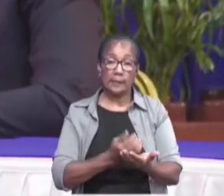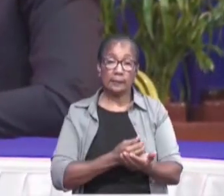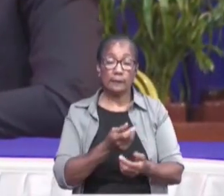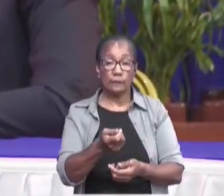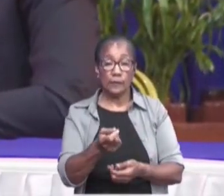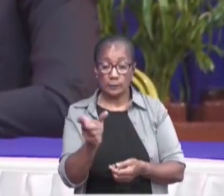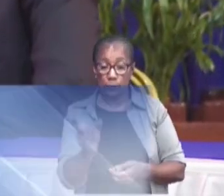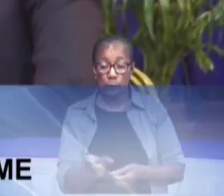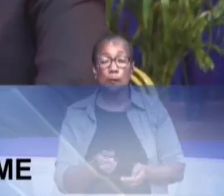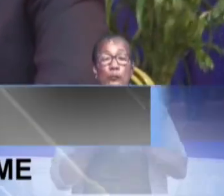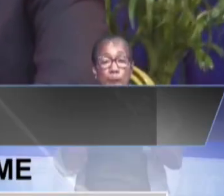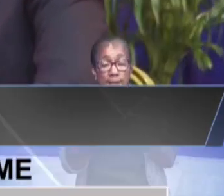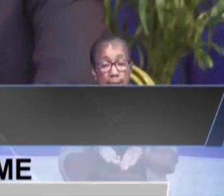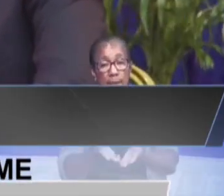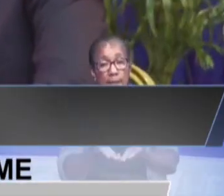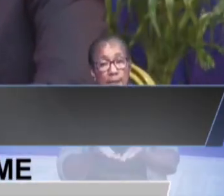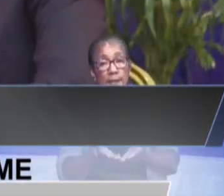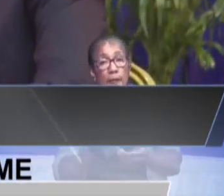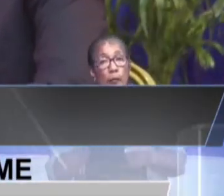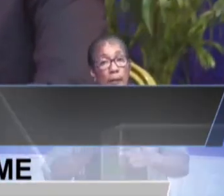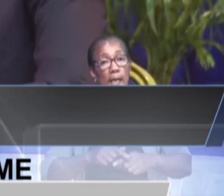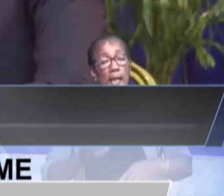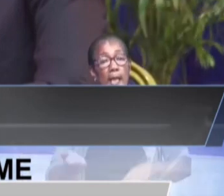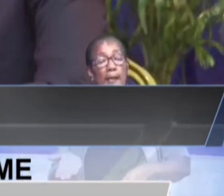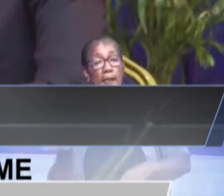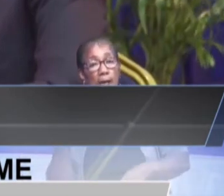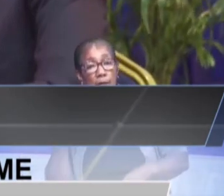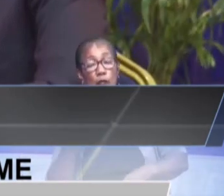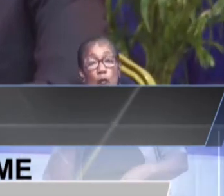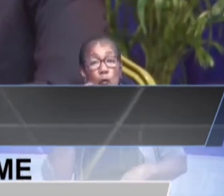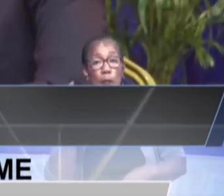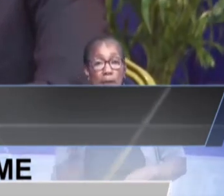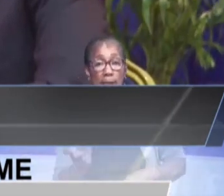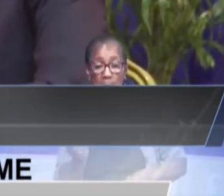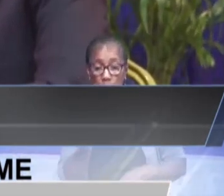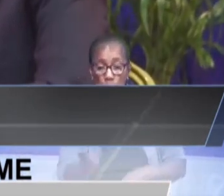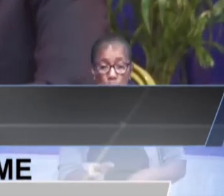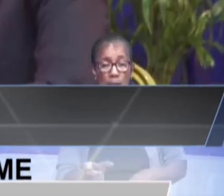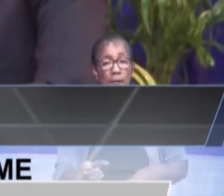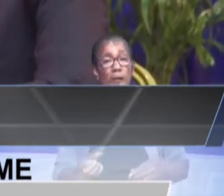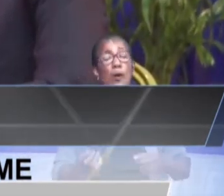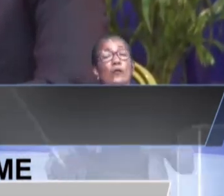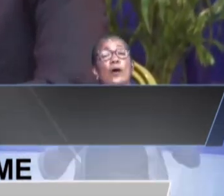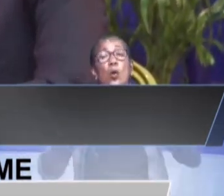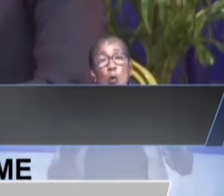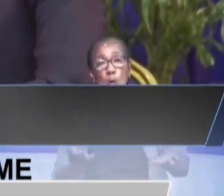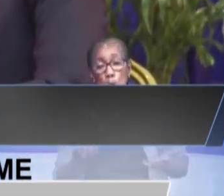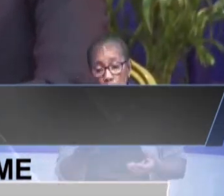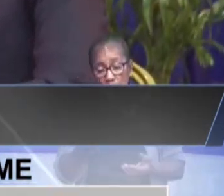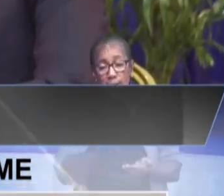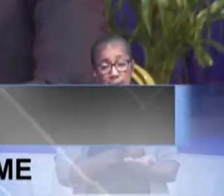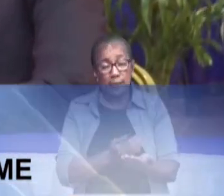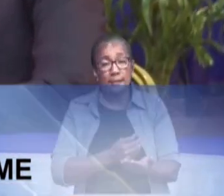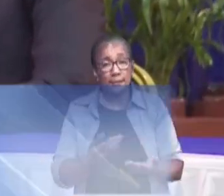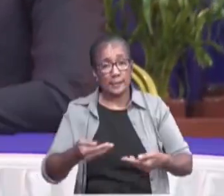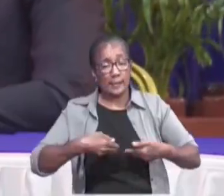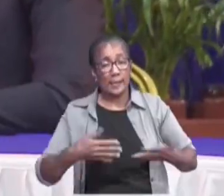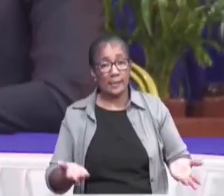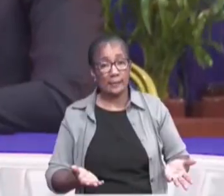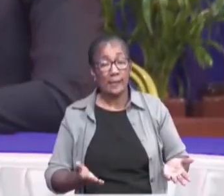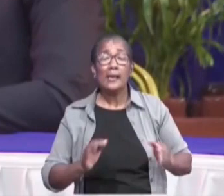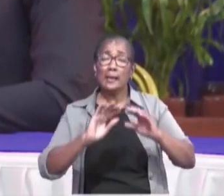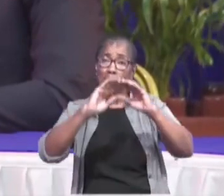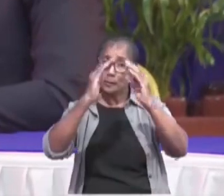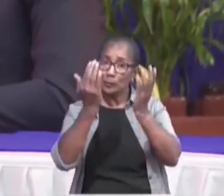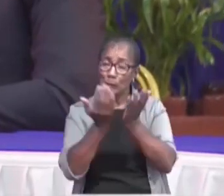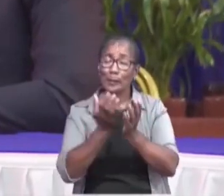financiën beschikbaar gesteld worden. En we hebben de afgelopen dagen gezien, de weken, van waar we de middelen gaan halen. En het is een